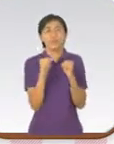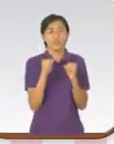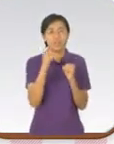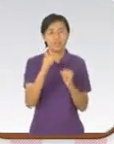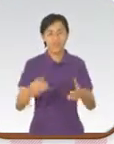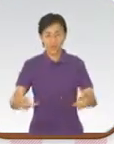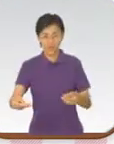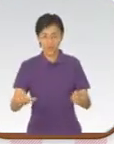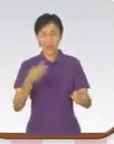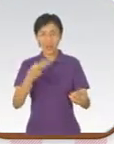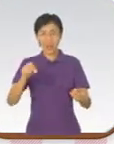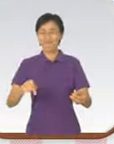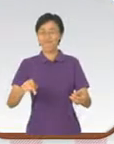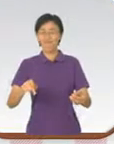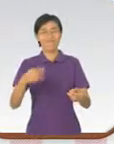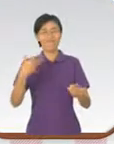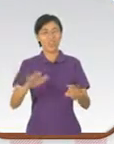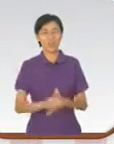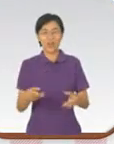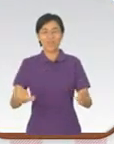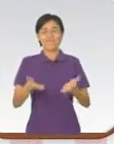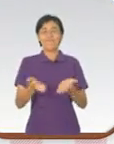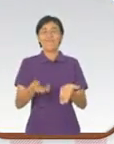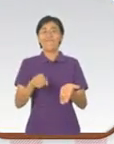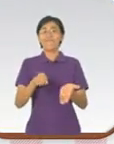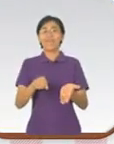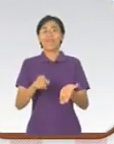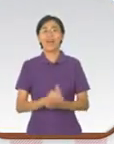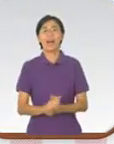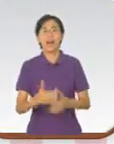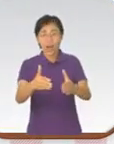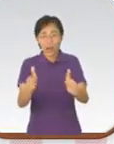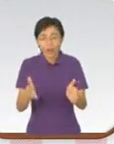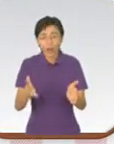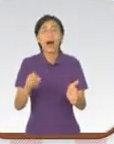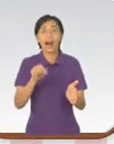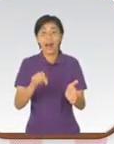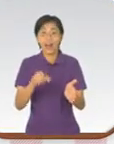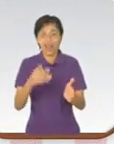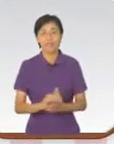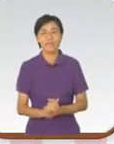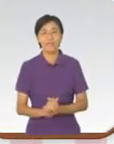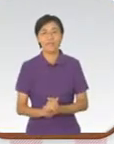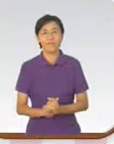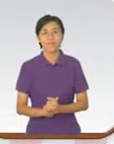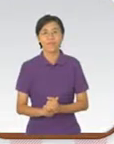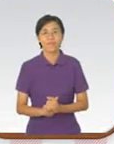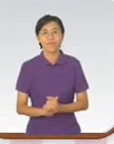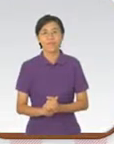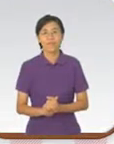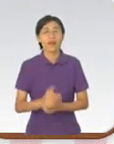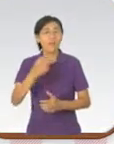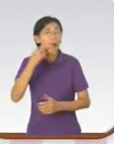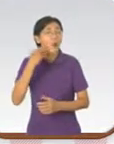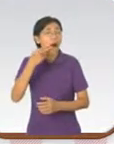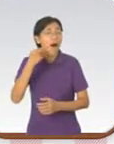นะคะเสร็จเรียบร้อย สวยจังเลยนะครับนี่คือเพียงแค่แบบแรกเท่านั้นเองนะครับวิปปิ้งครีมแล้วแต่งด้วยไวท์ช็อกกับสตรอเบอรี่ที่เคลือบ